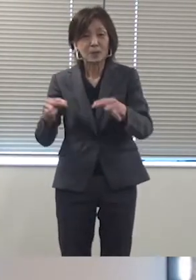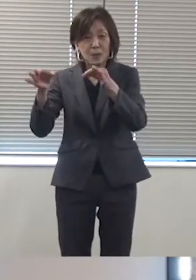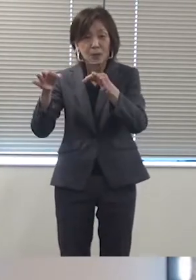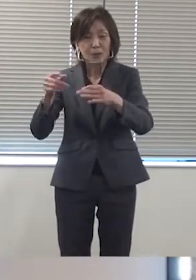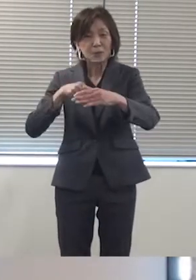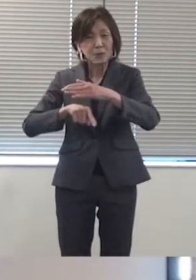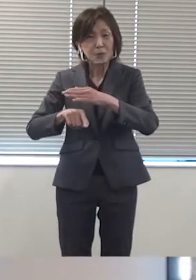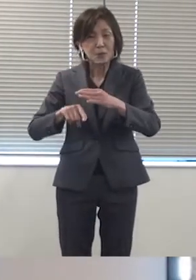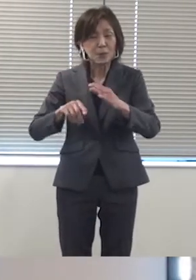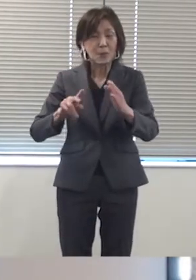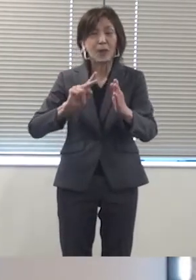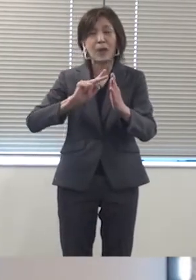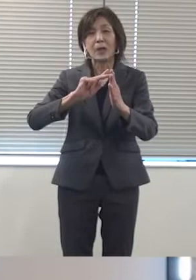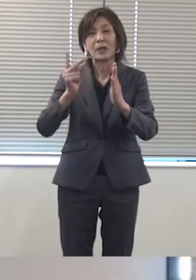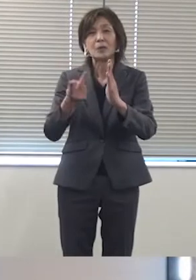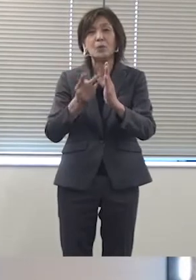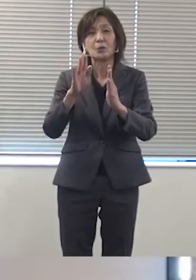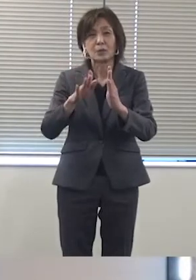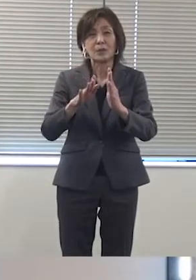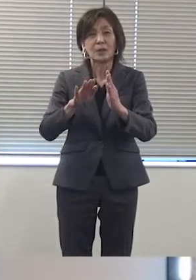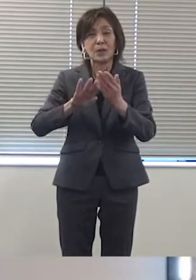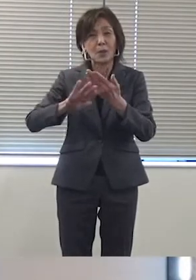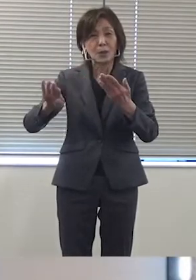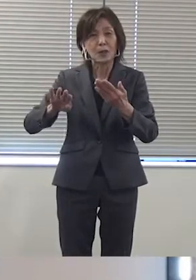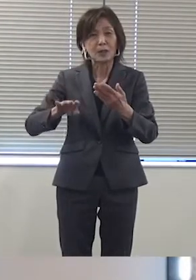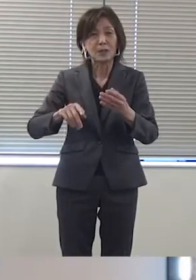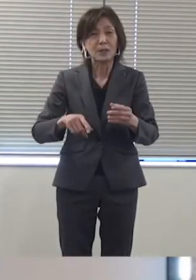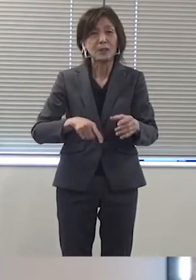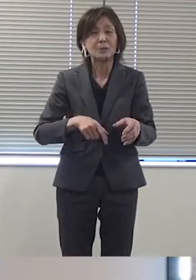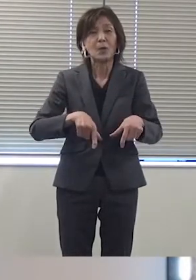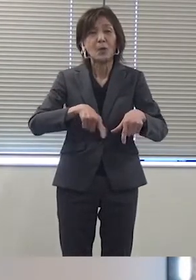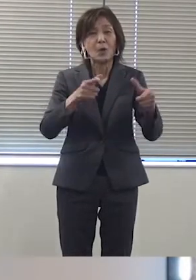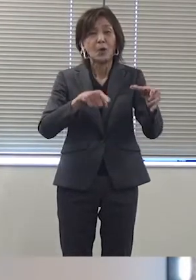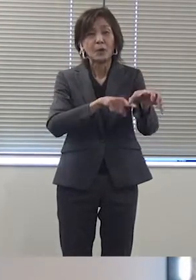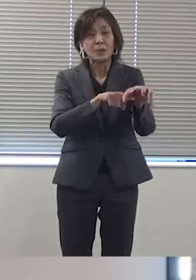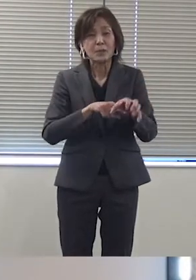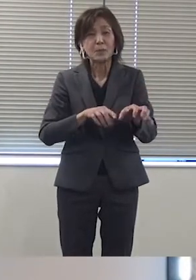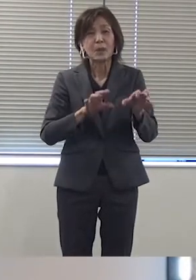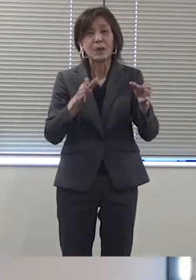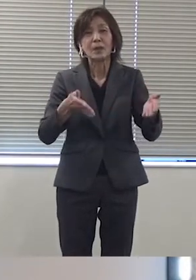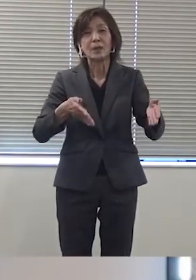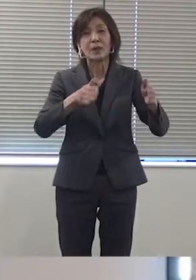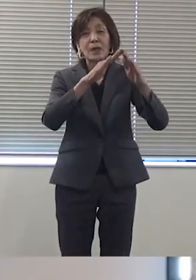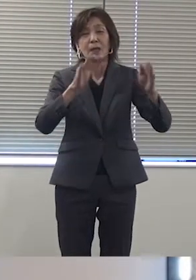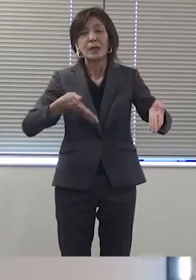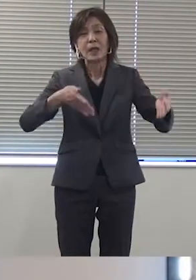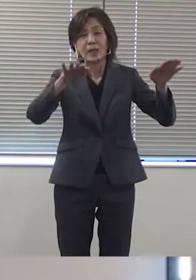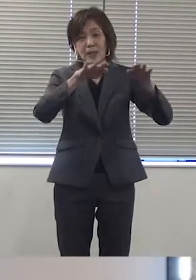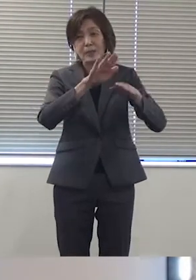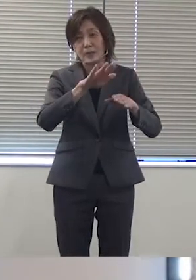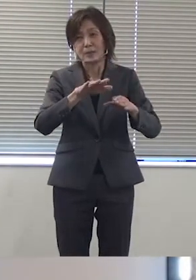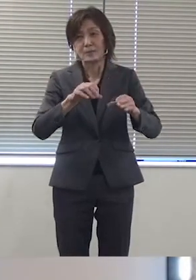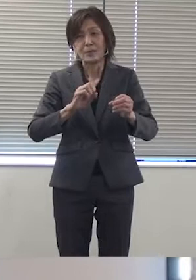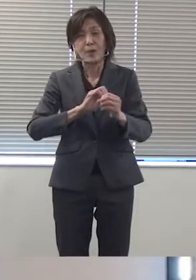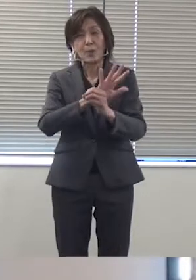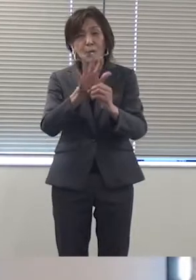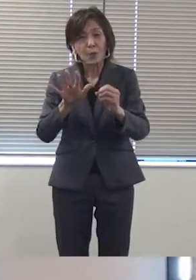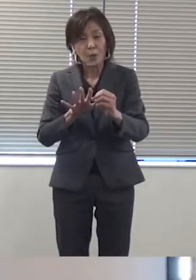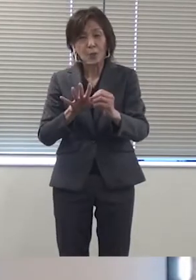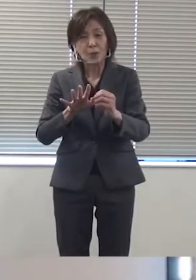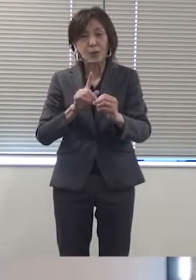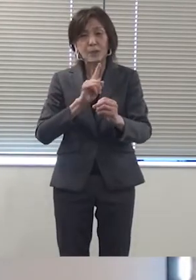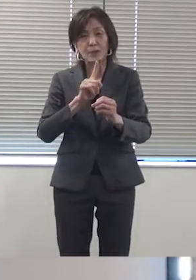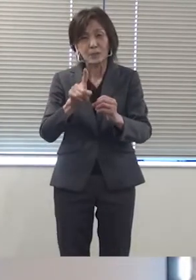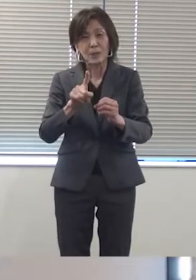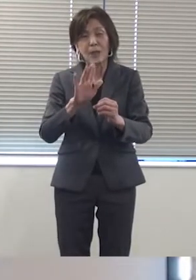コロナ関係で言いますと、なかなか高知の場合は、年度当初の予算というよりは、しかと臨時議会で対応した経過がございますので、なかなかちょっと当